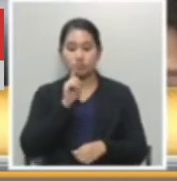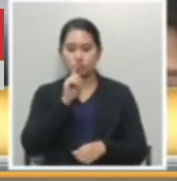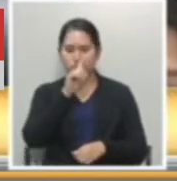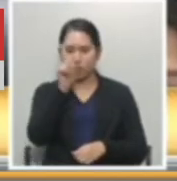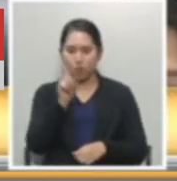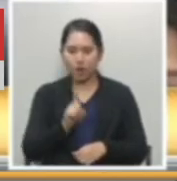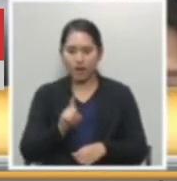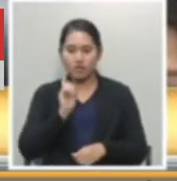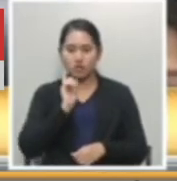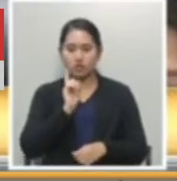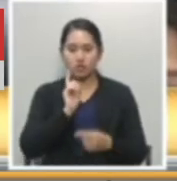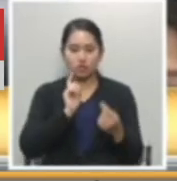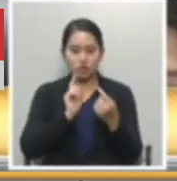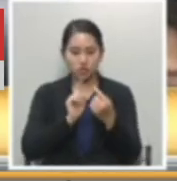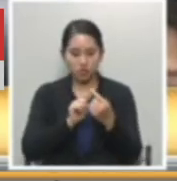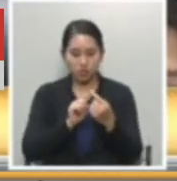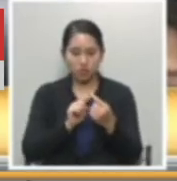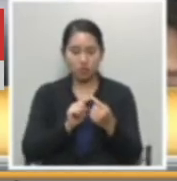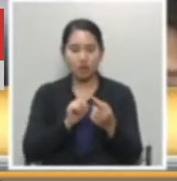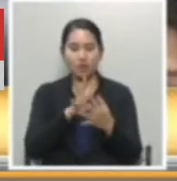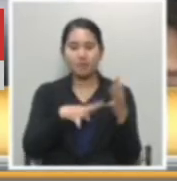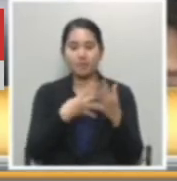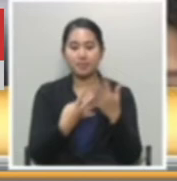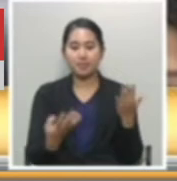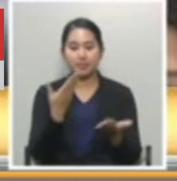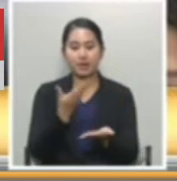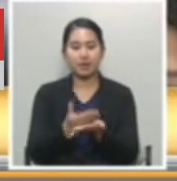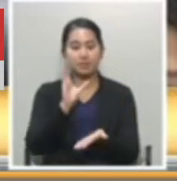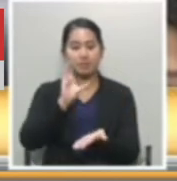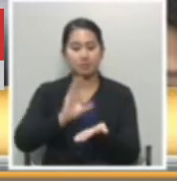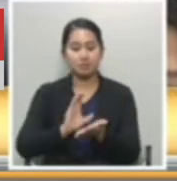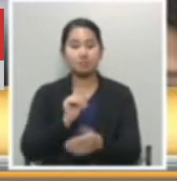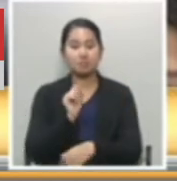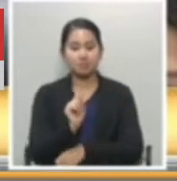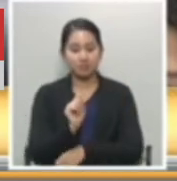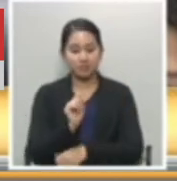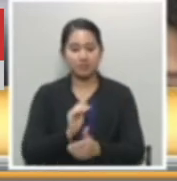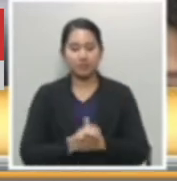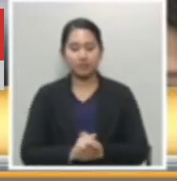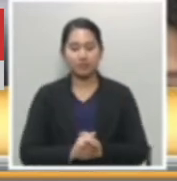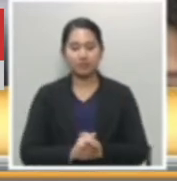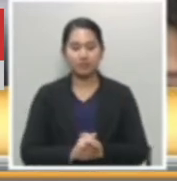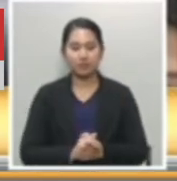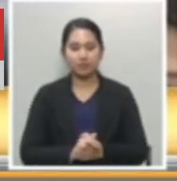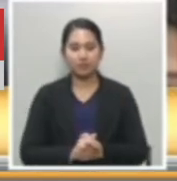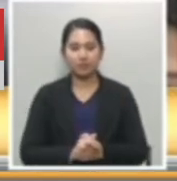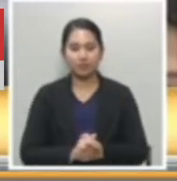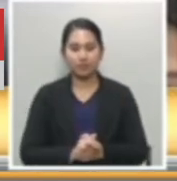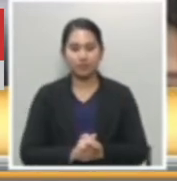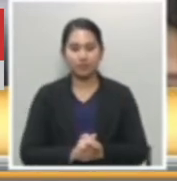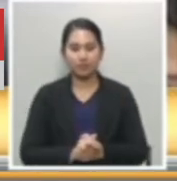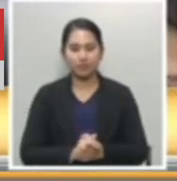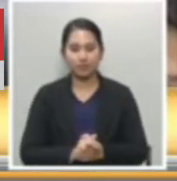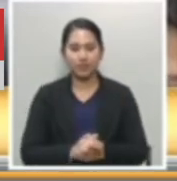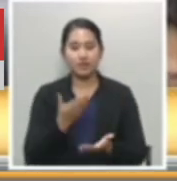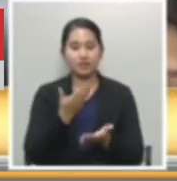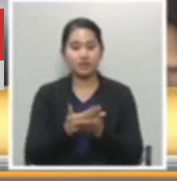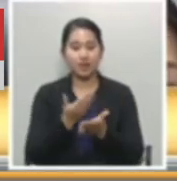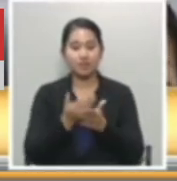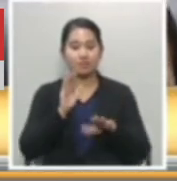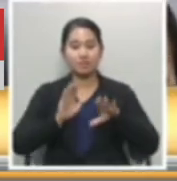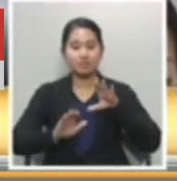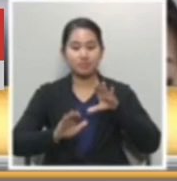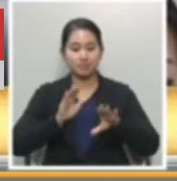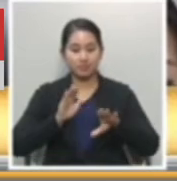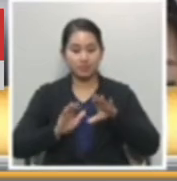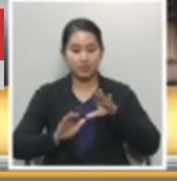และโครงสร้างของพระราชบัญญัติงบประมาณรายจ่ายประจำปีนี้ดังนี้นะครับภาครายได้ที่ประมาณการนะครับว่า